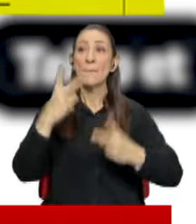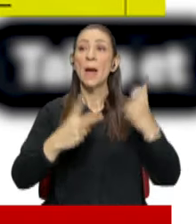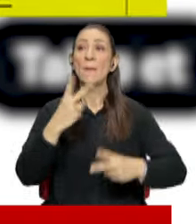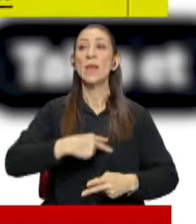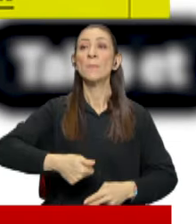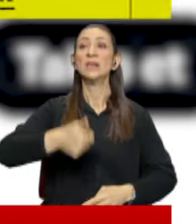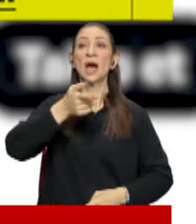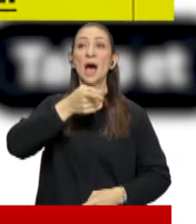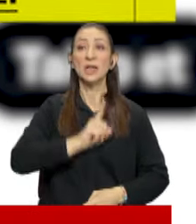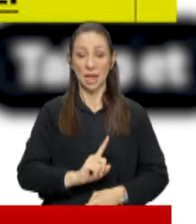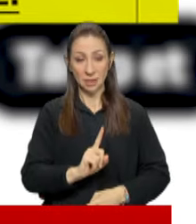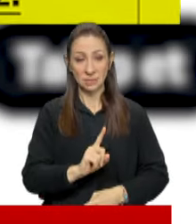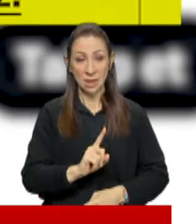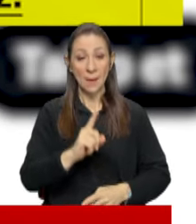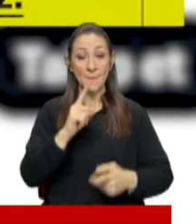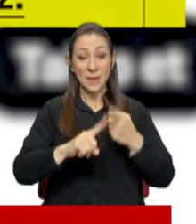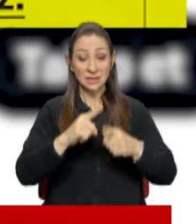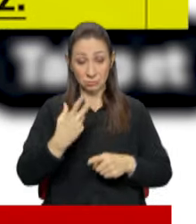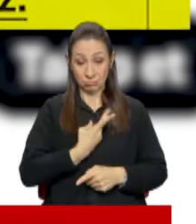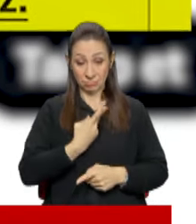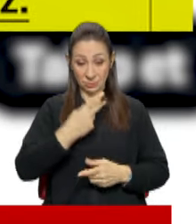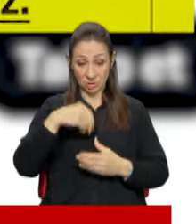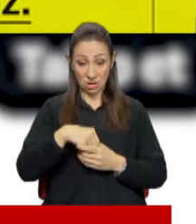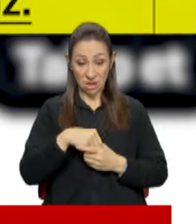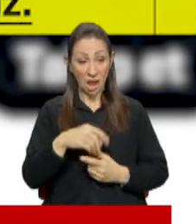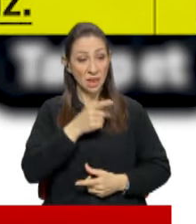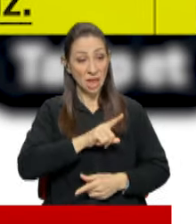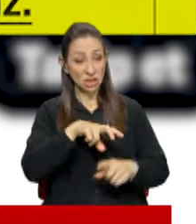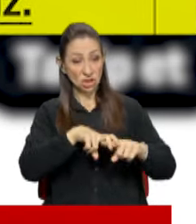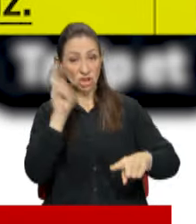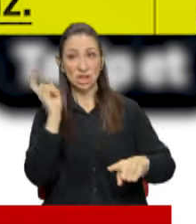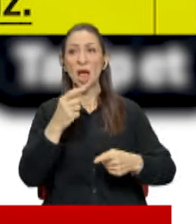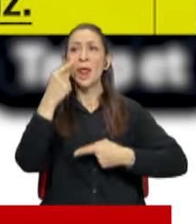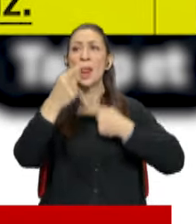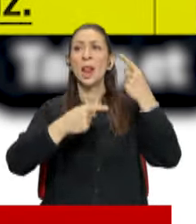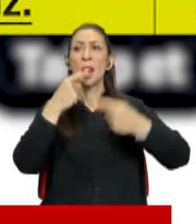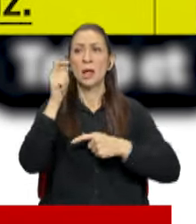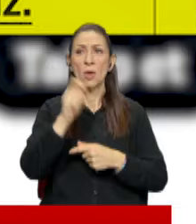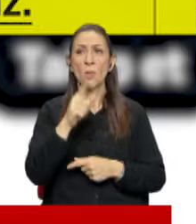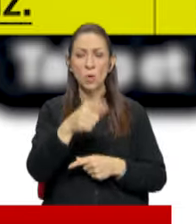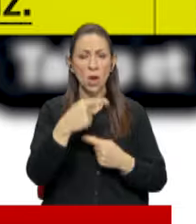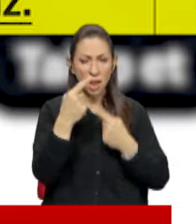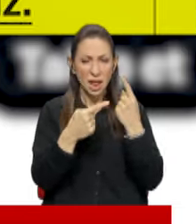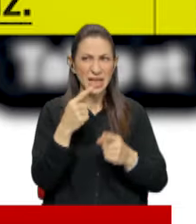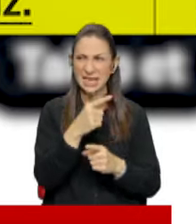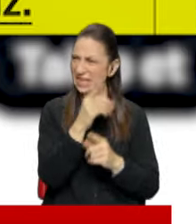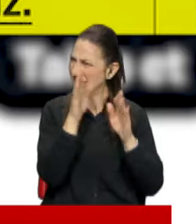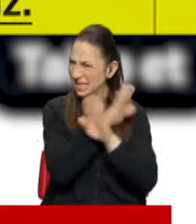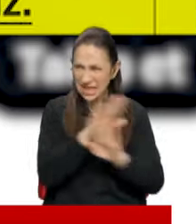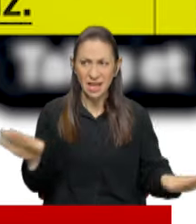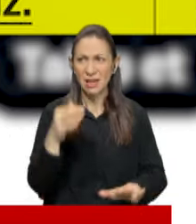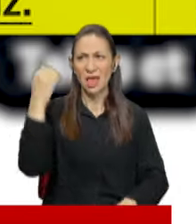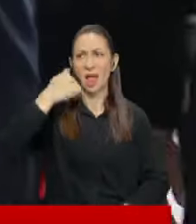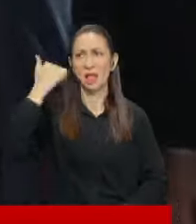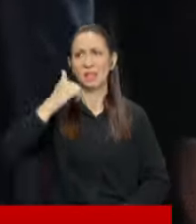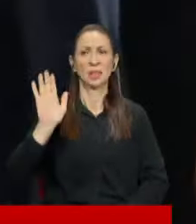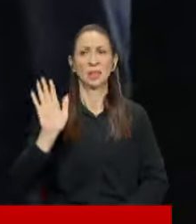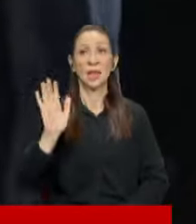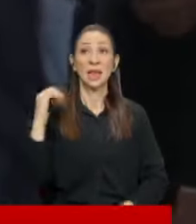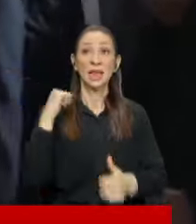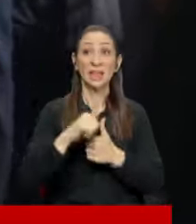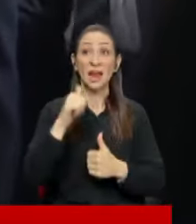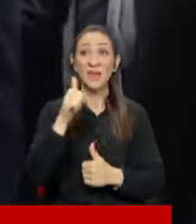belediye başkan adaylarımızın partimiz tarafından adaylıktan çekileceğini öne sürüyorlar. Bu iddiaları kesin bir dille yalanlıyoruz.